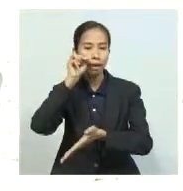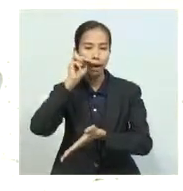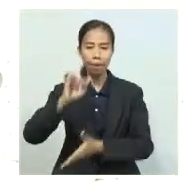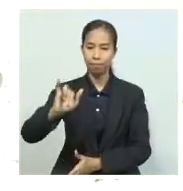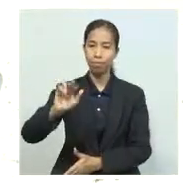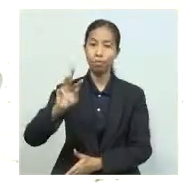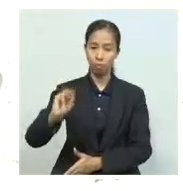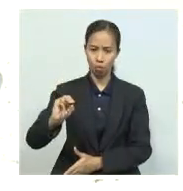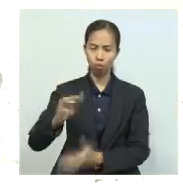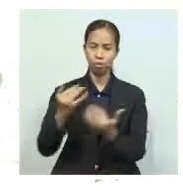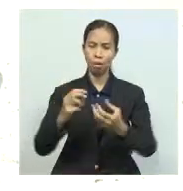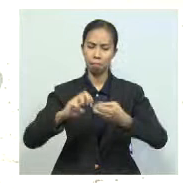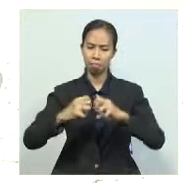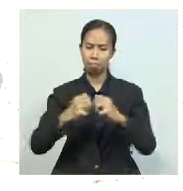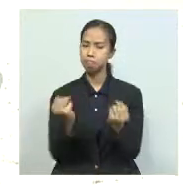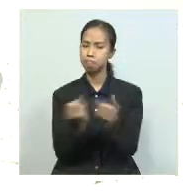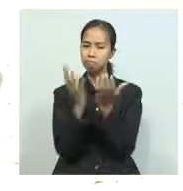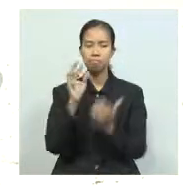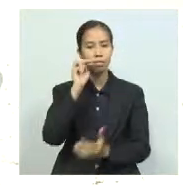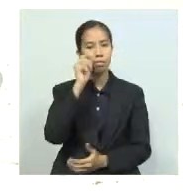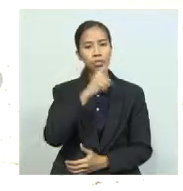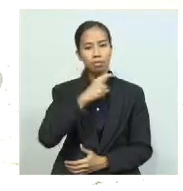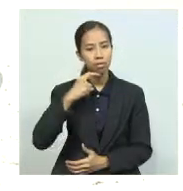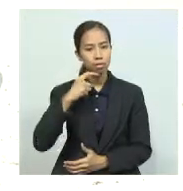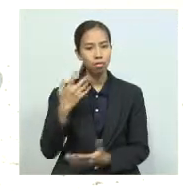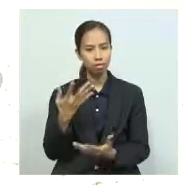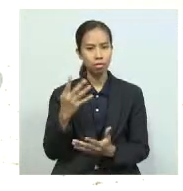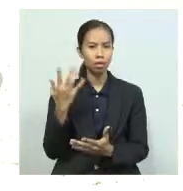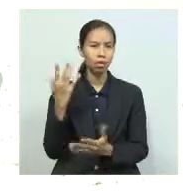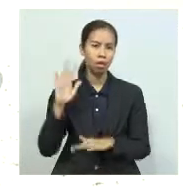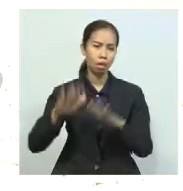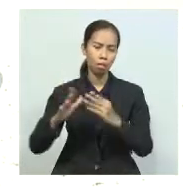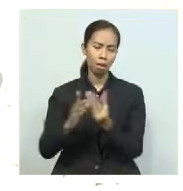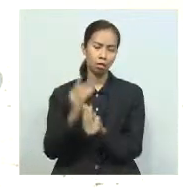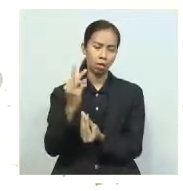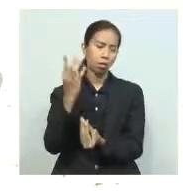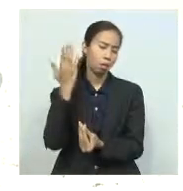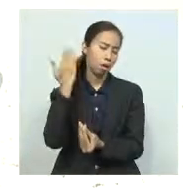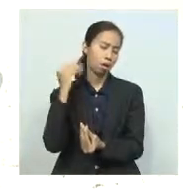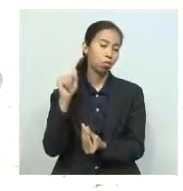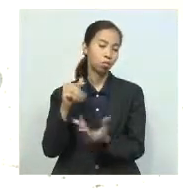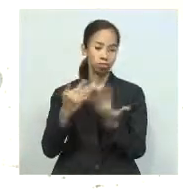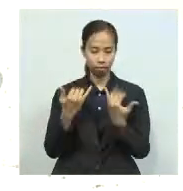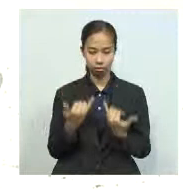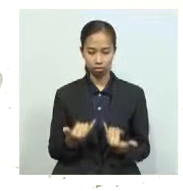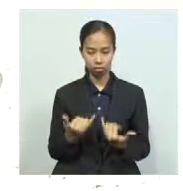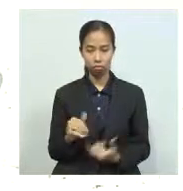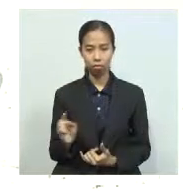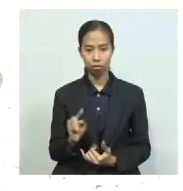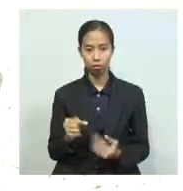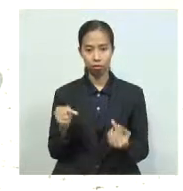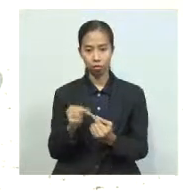ที่ได้รับผลกระทบจากปัญหาภัยแล้งเมื่อประมาณเกือบ2สัปดาห์ที่ผ่านมานะครับแต่ว่าตอนนี้มีการ